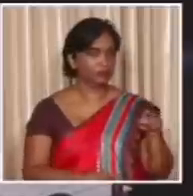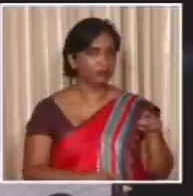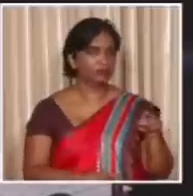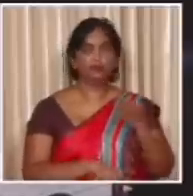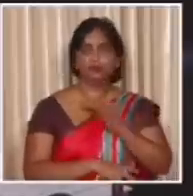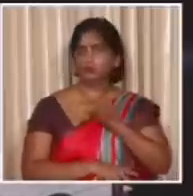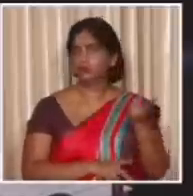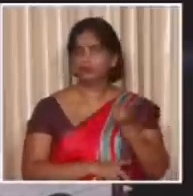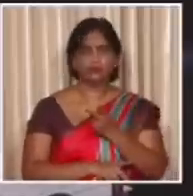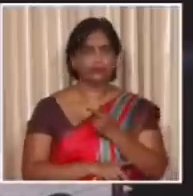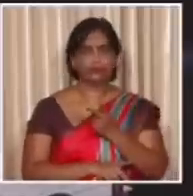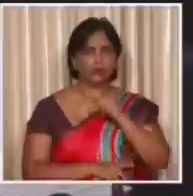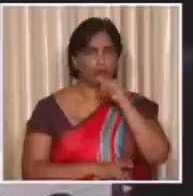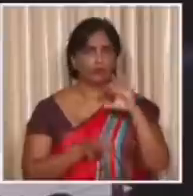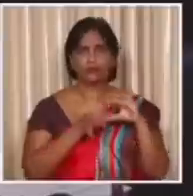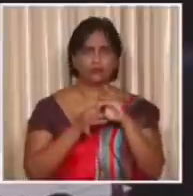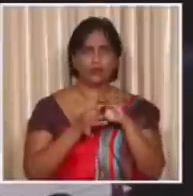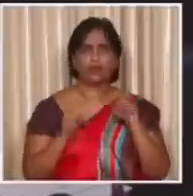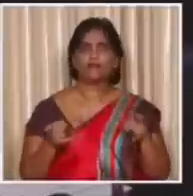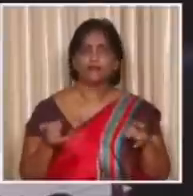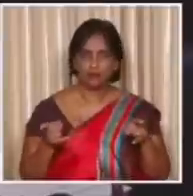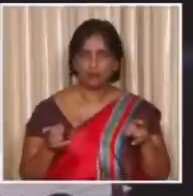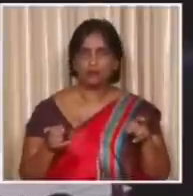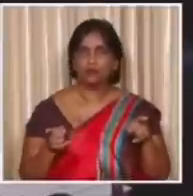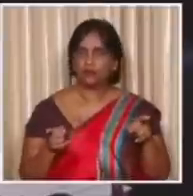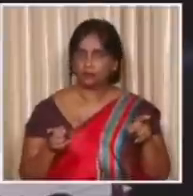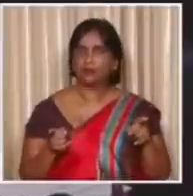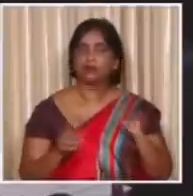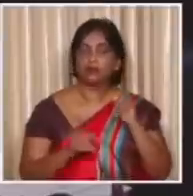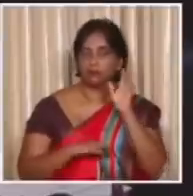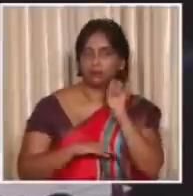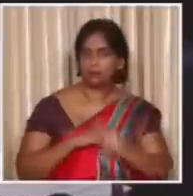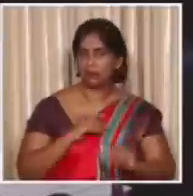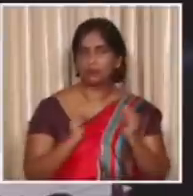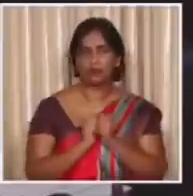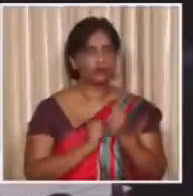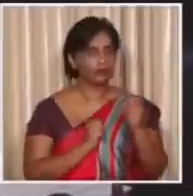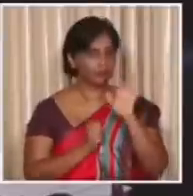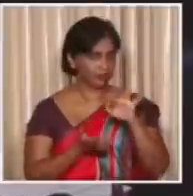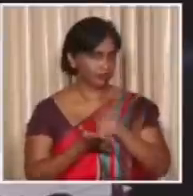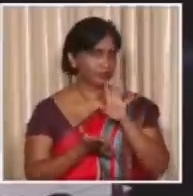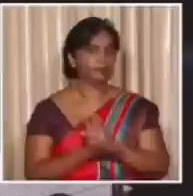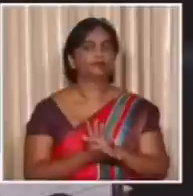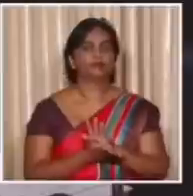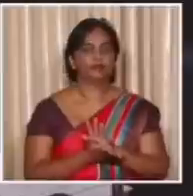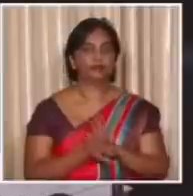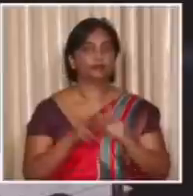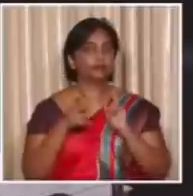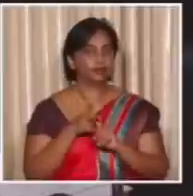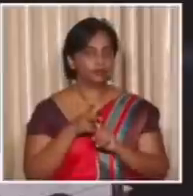අතර ඉතාමත් පැහැදිලි සබඳතාවයක් තිබෙනවා. ඒ නිසා මේක යම් කුමන්ත්‍රණකාර ලෙස ගන්න ලැබූ තීරණයක්.